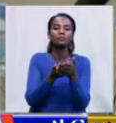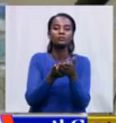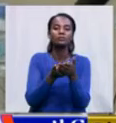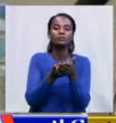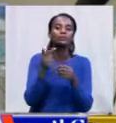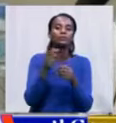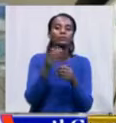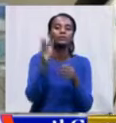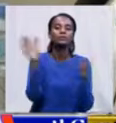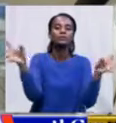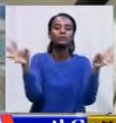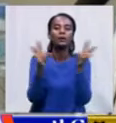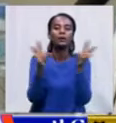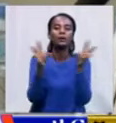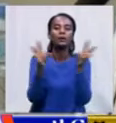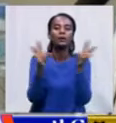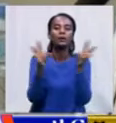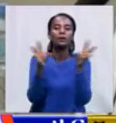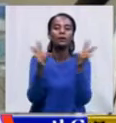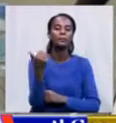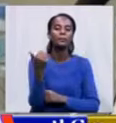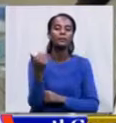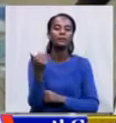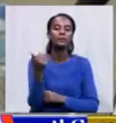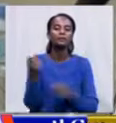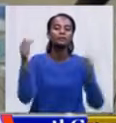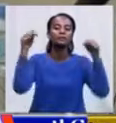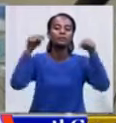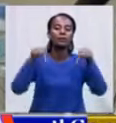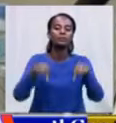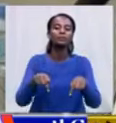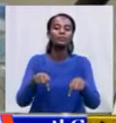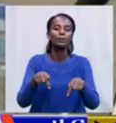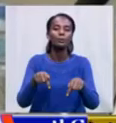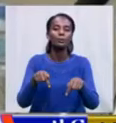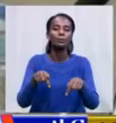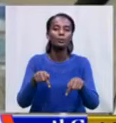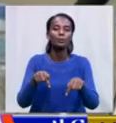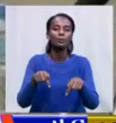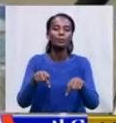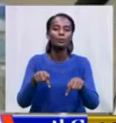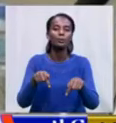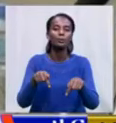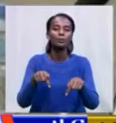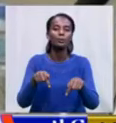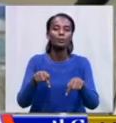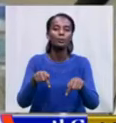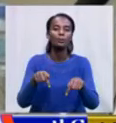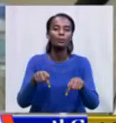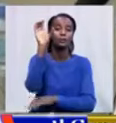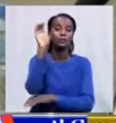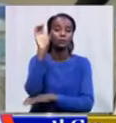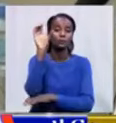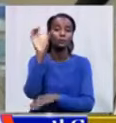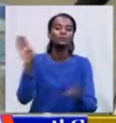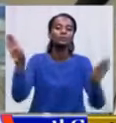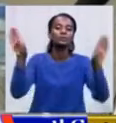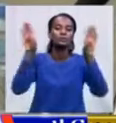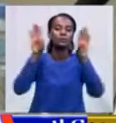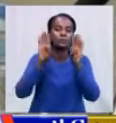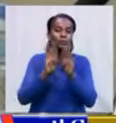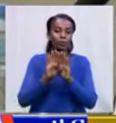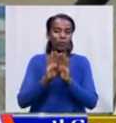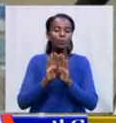ተራዊህ የሚሰባሰቡበት ነበር ዘንድሮ በአጠቃላይ መስጊዶች